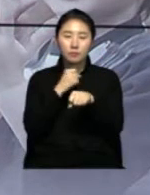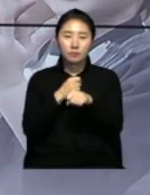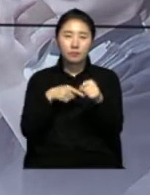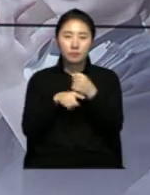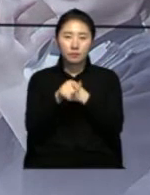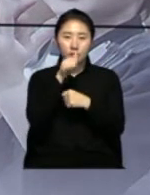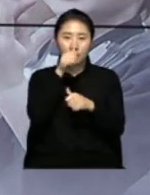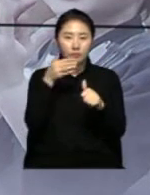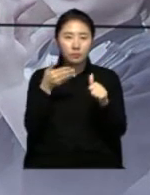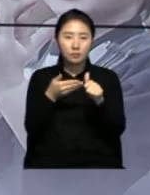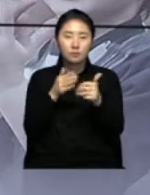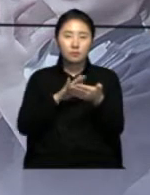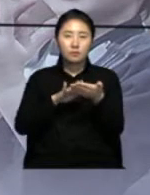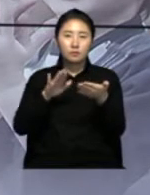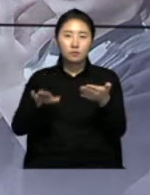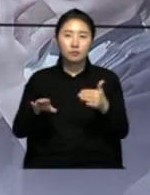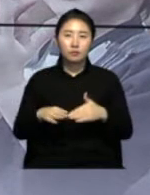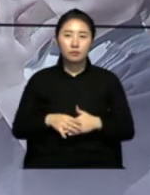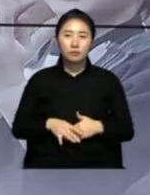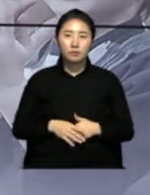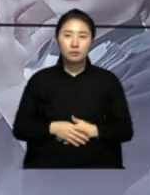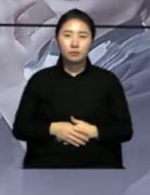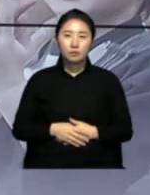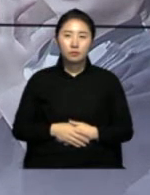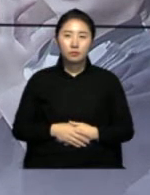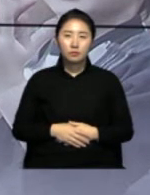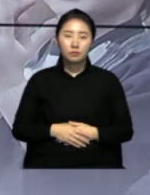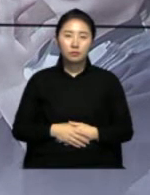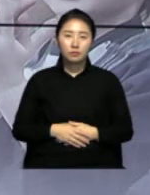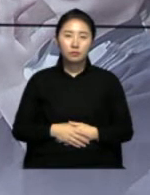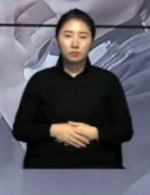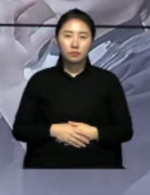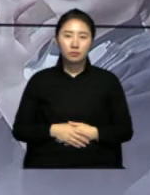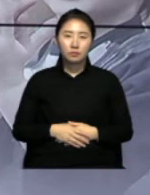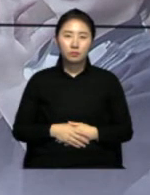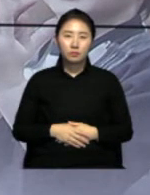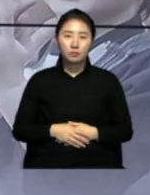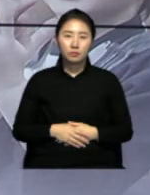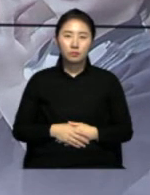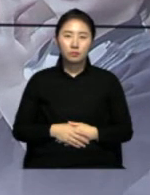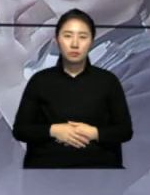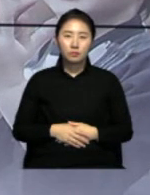겨울방학 추억 만들어주는 것도 좋을 것 같습니다. 지금까지 교육지책이었습니다.